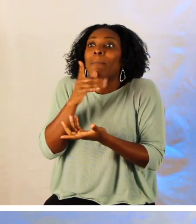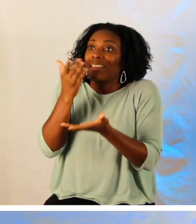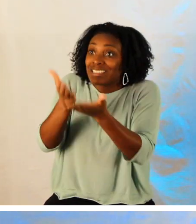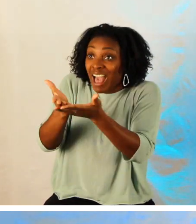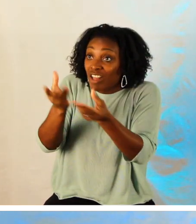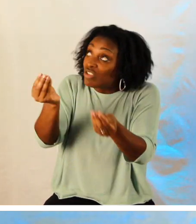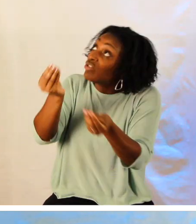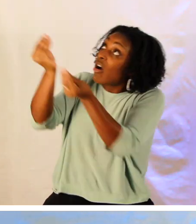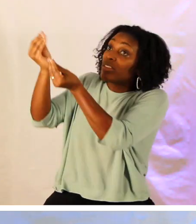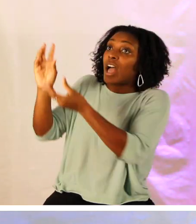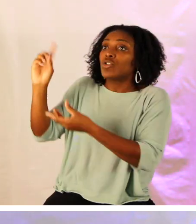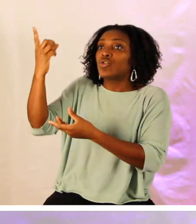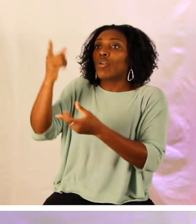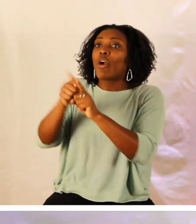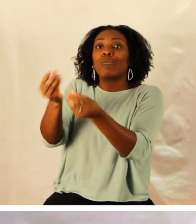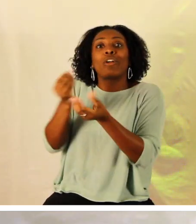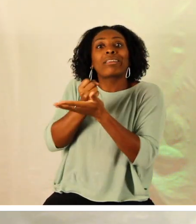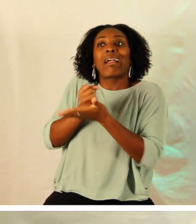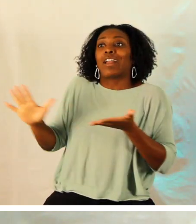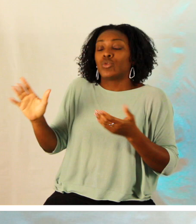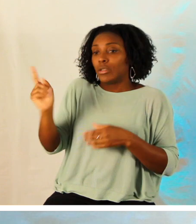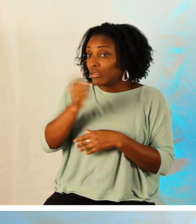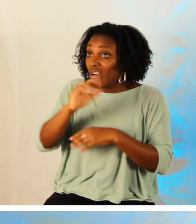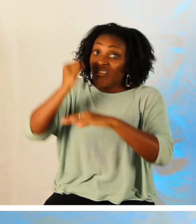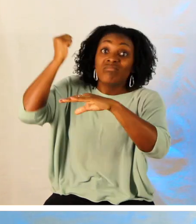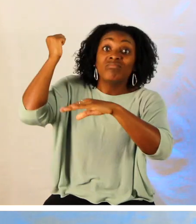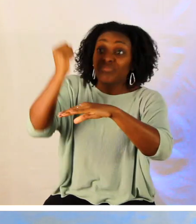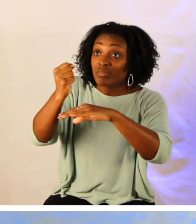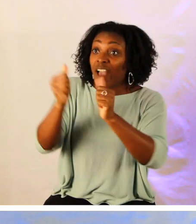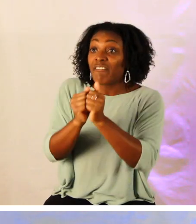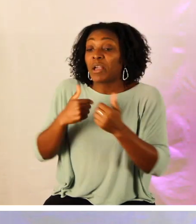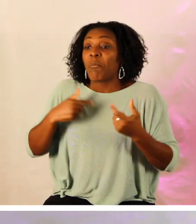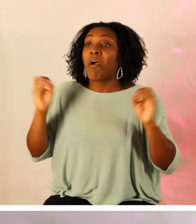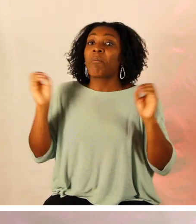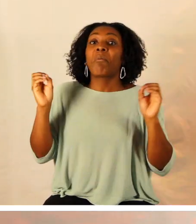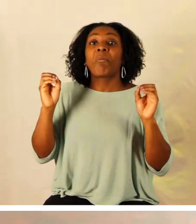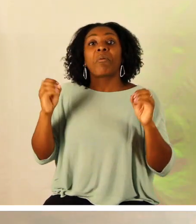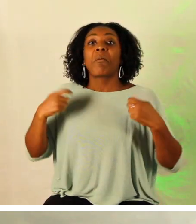qui est à toi, et je n'offrirai point un holocauste qui ne me coûte rien.